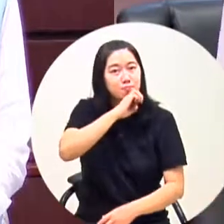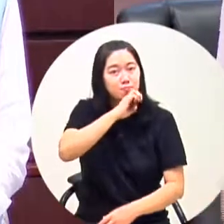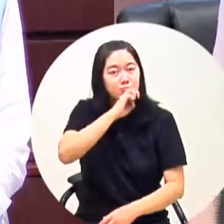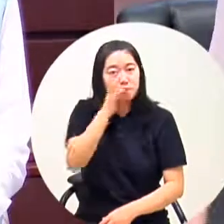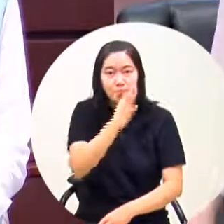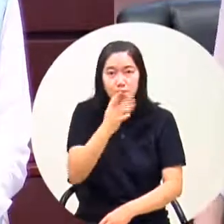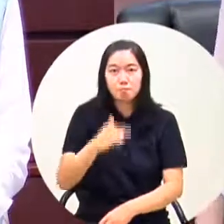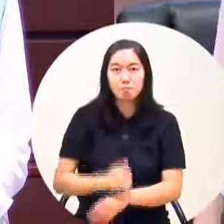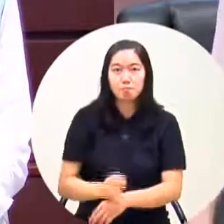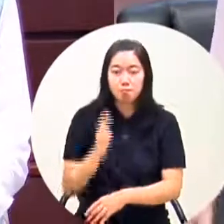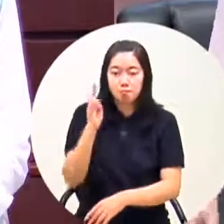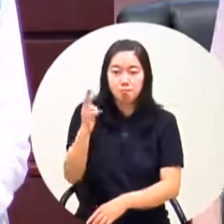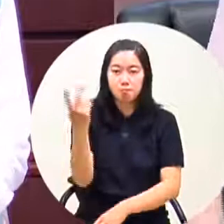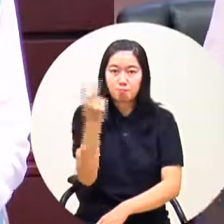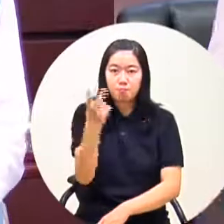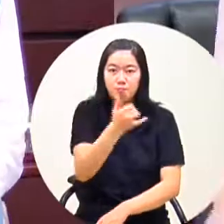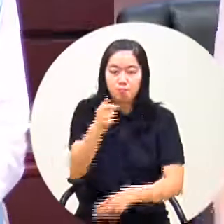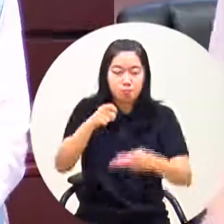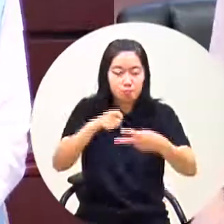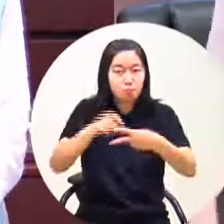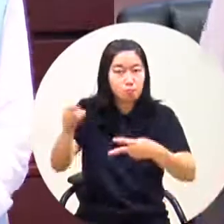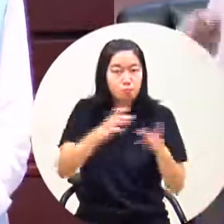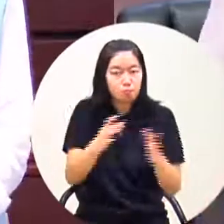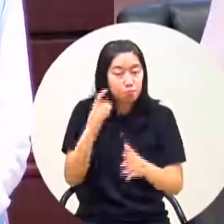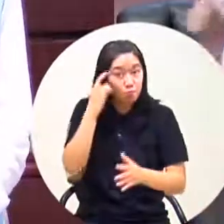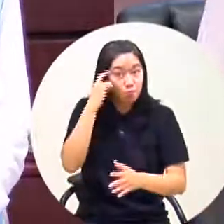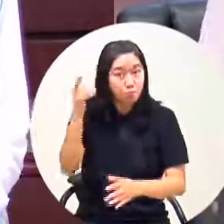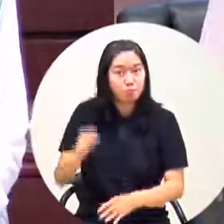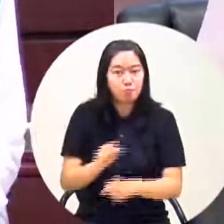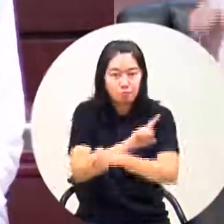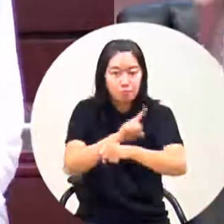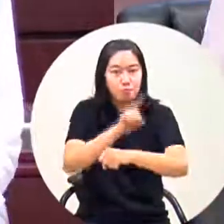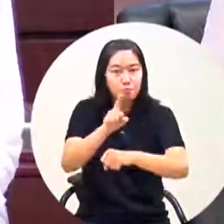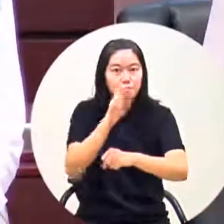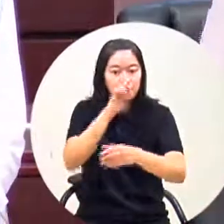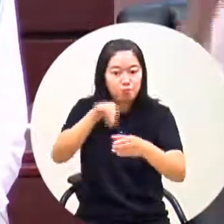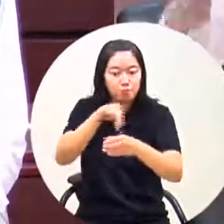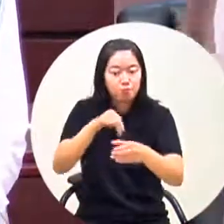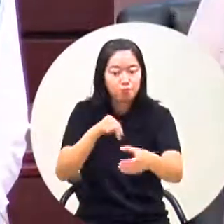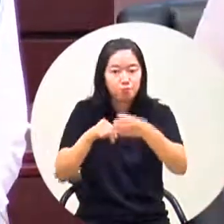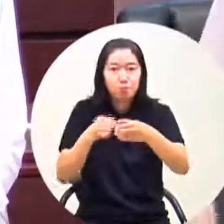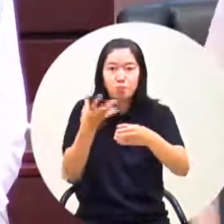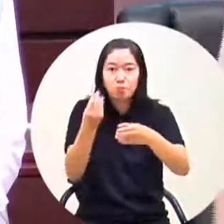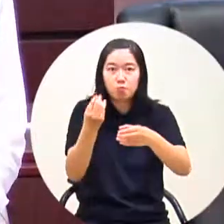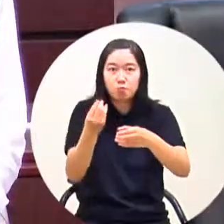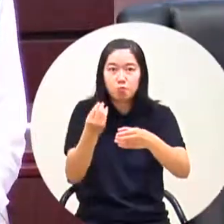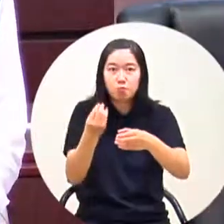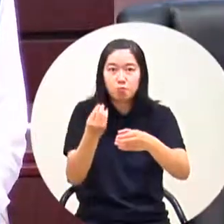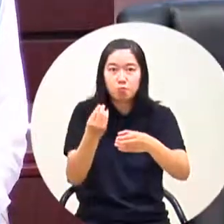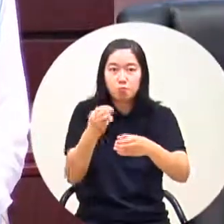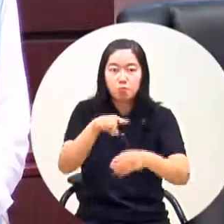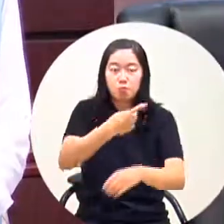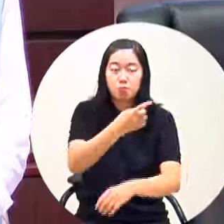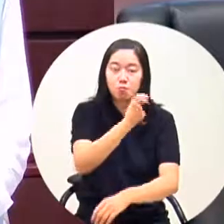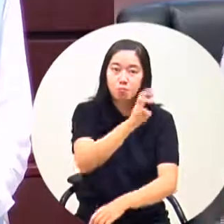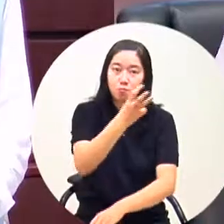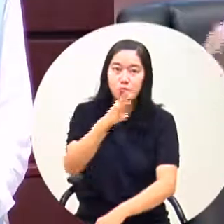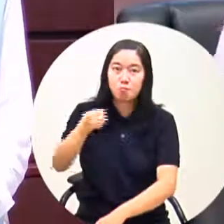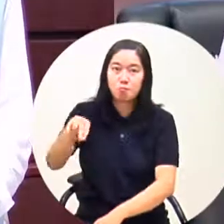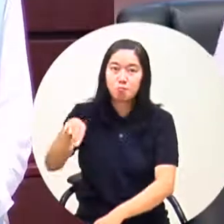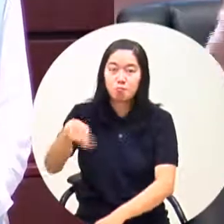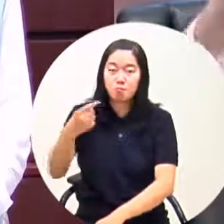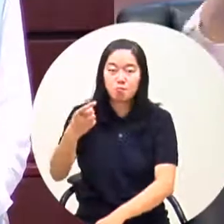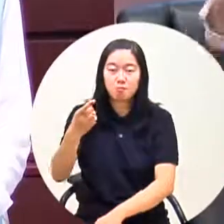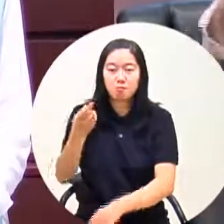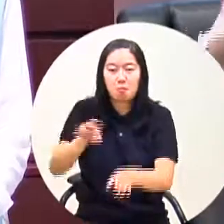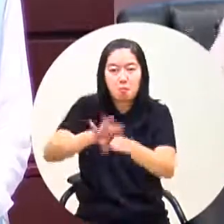是有理想的，但是那一个小时他卖不到一杯咖啡，他不能一百三变成四倍啊。那一